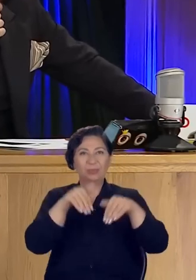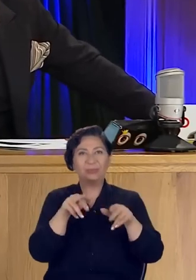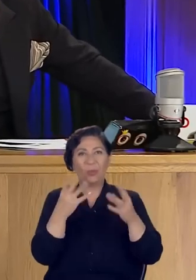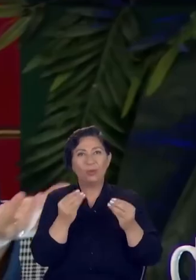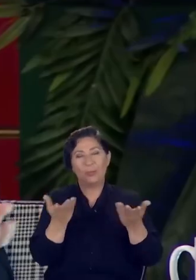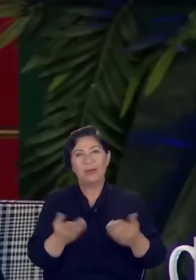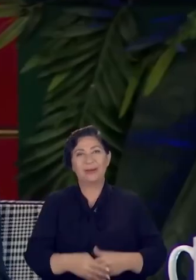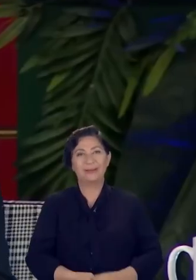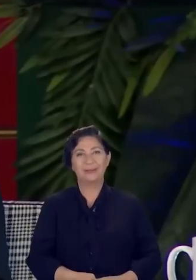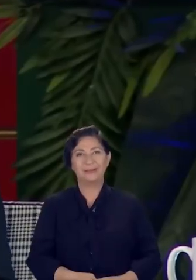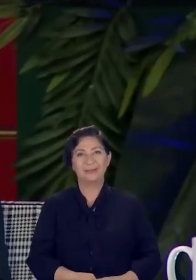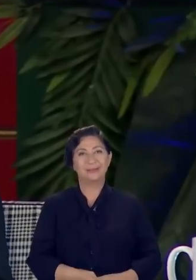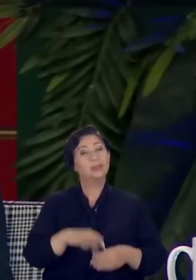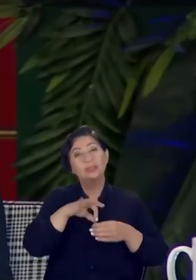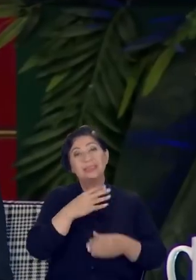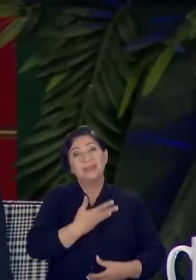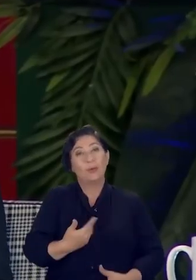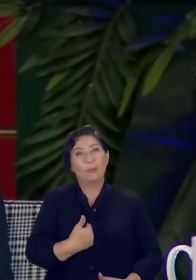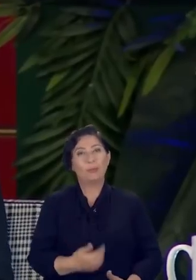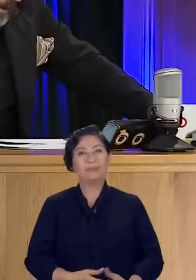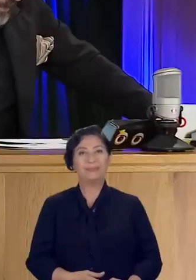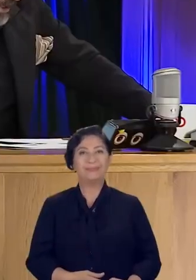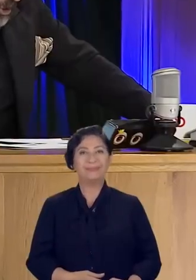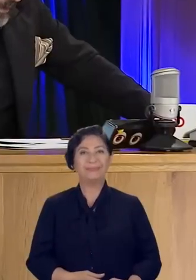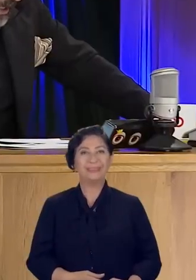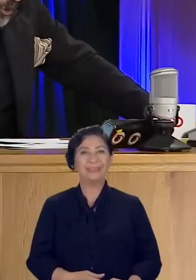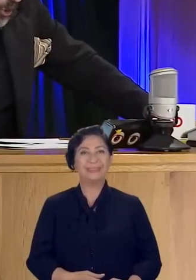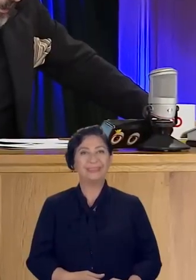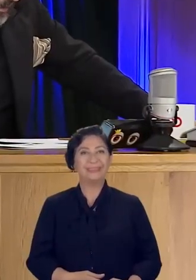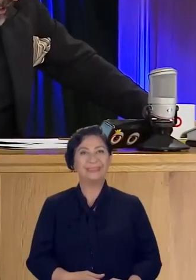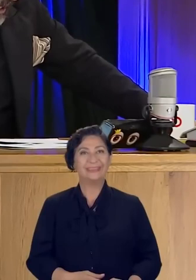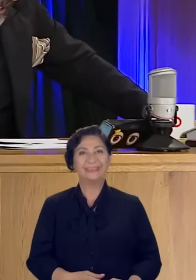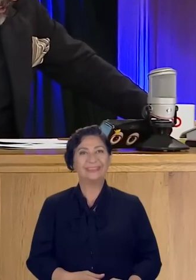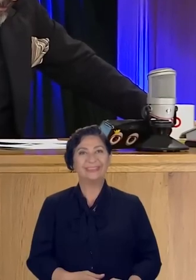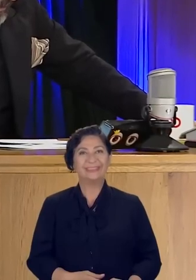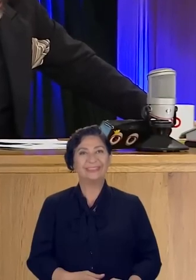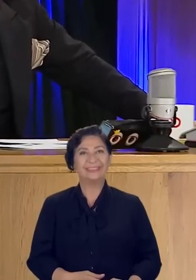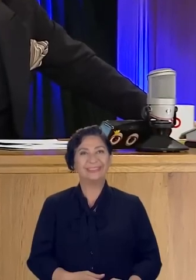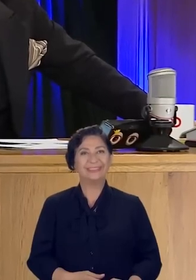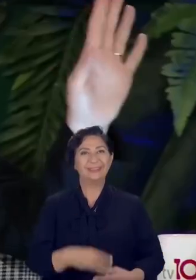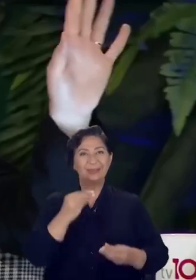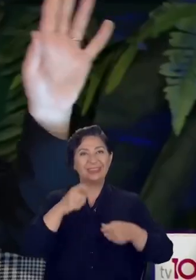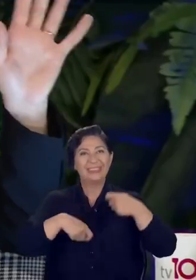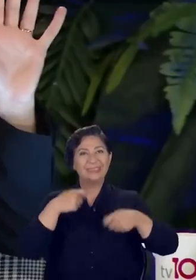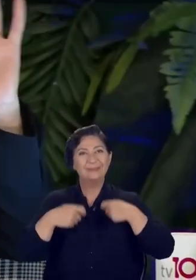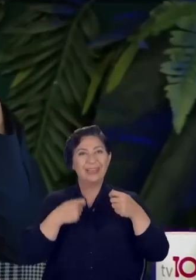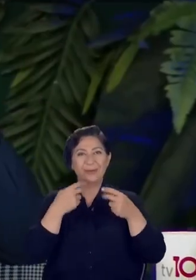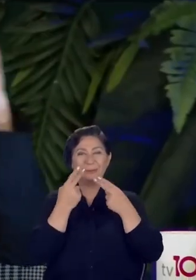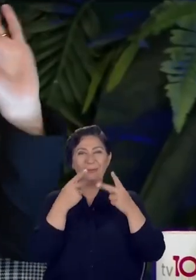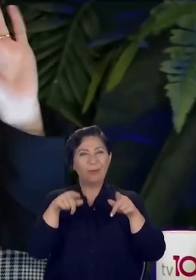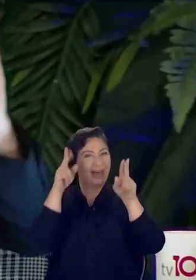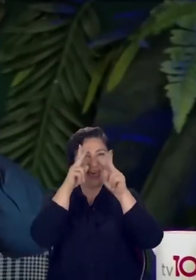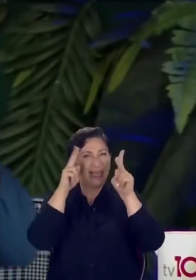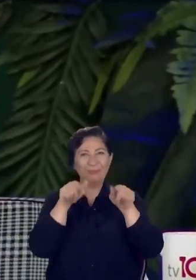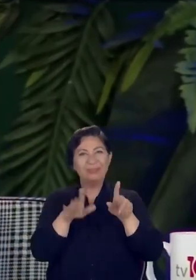ama. Yani çayı seviyorum. Peki. Şimdi şu... Çok saçma konuştum. Böyle hayal etmemiştim.